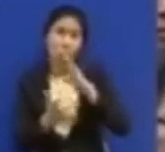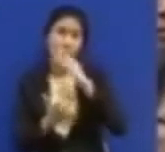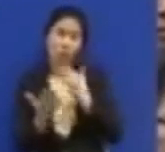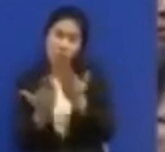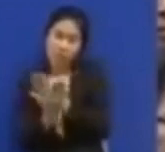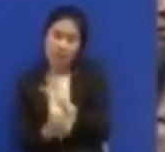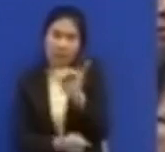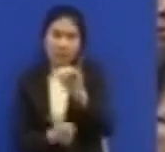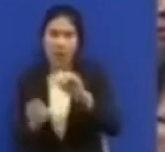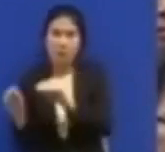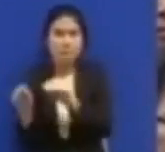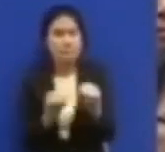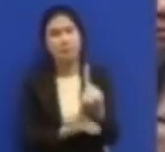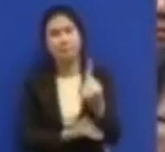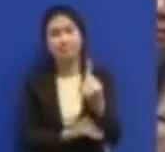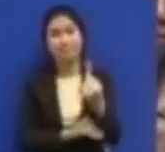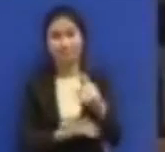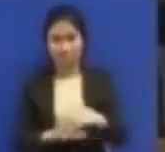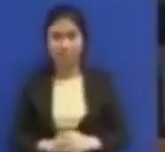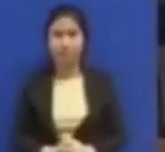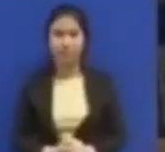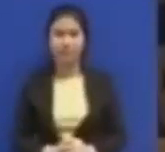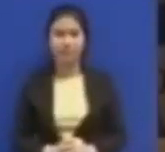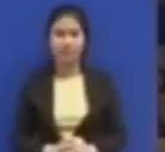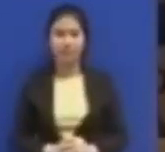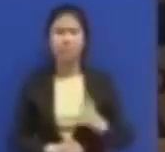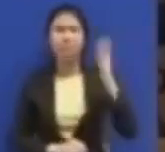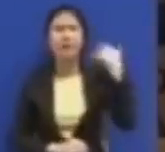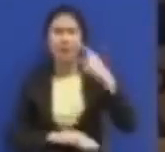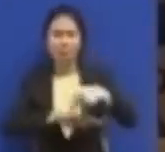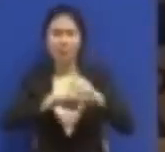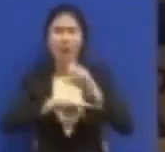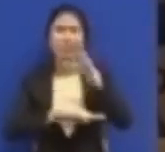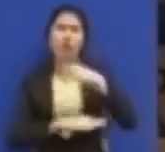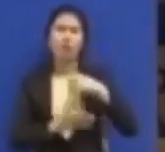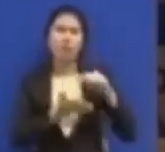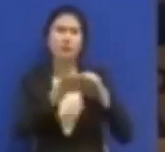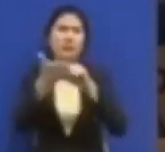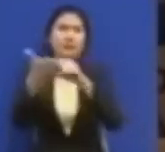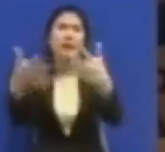ขอบคุณครับ ครับก็เสนอไปแล้ว